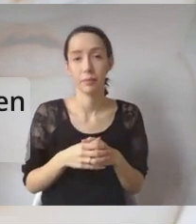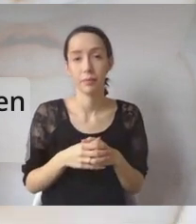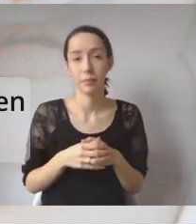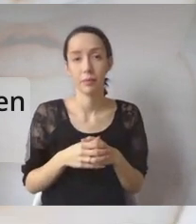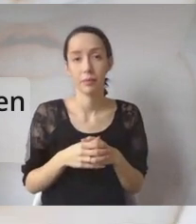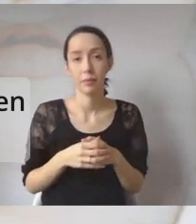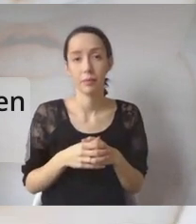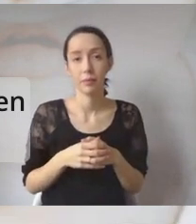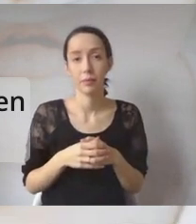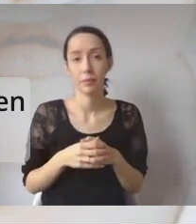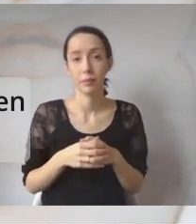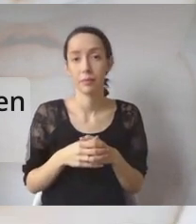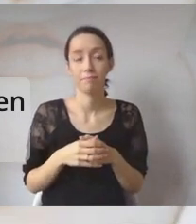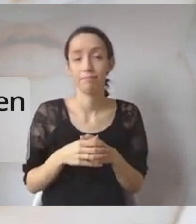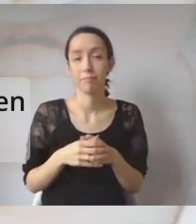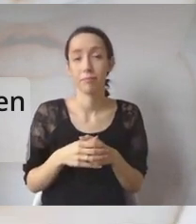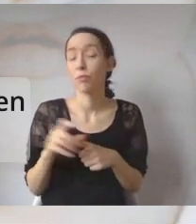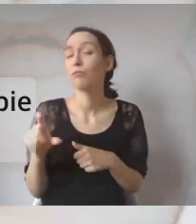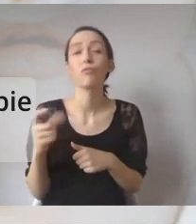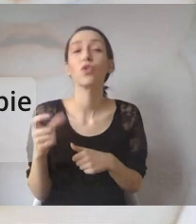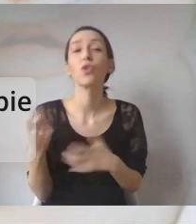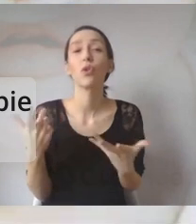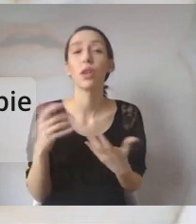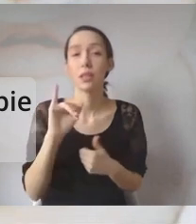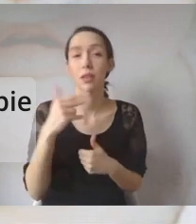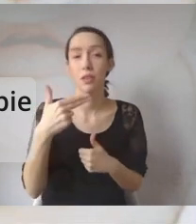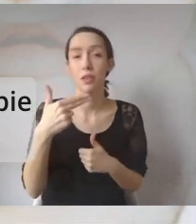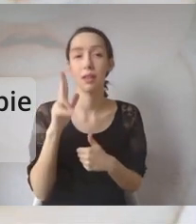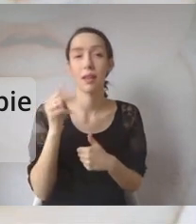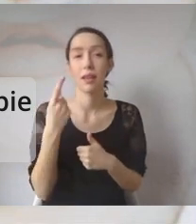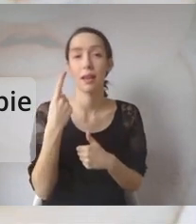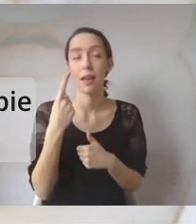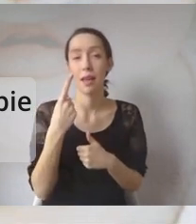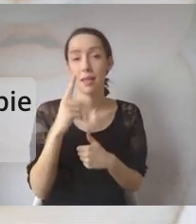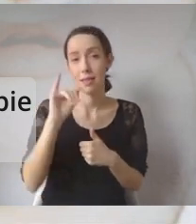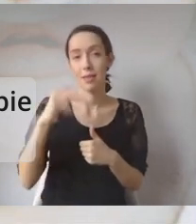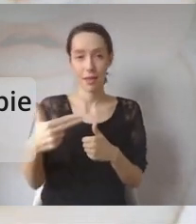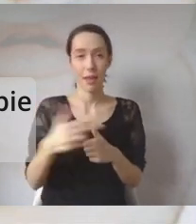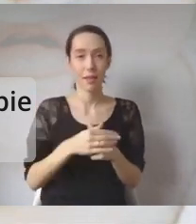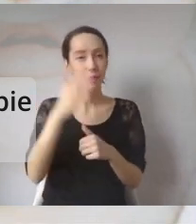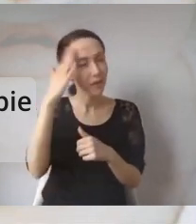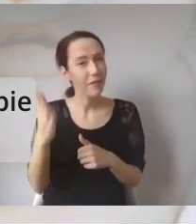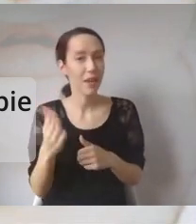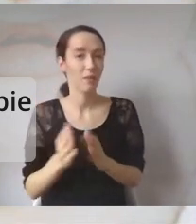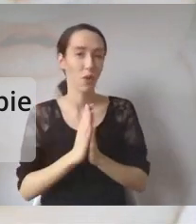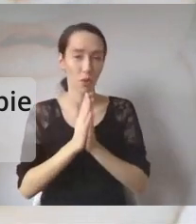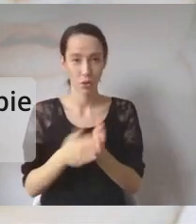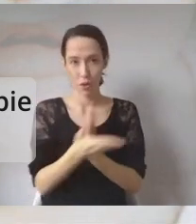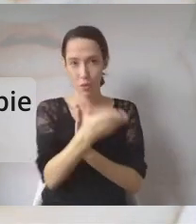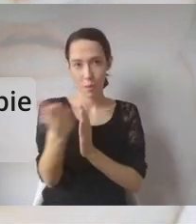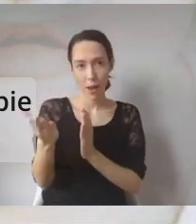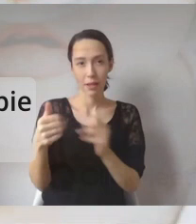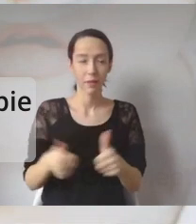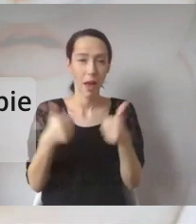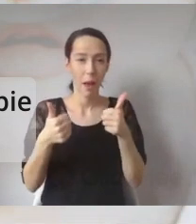do tego, czym w ogóle jest ten LinkedIn. Wiem, że tutaj organizatorzy prosili Państwa, żebyście sobie wcześniej jakby